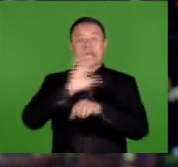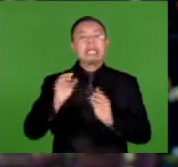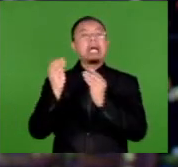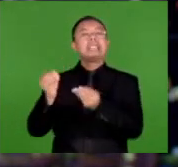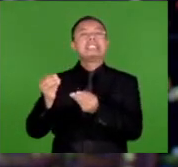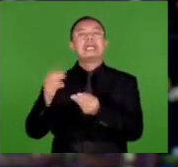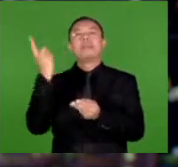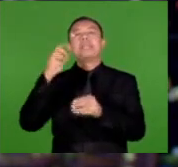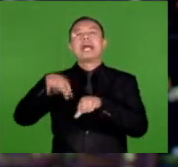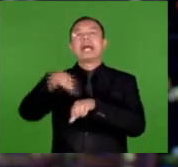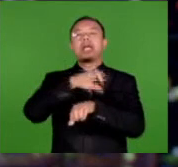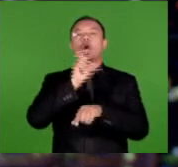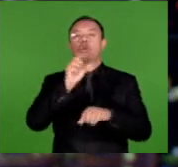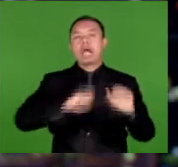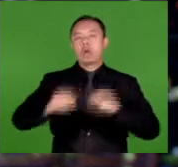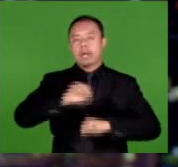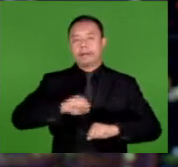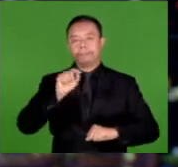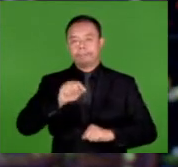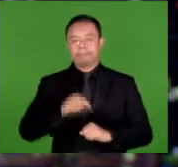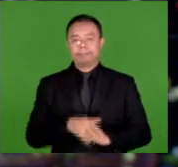pemerintah daerah masing-masing untuk menjalankannya.